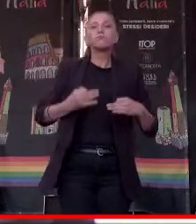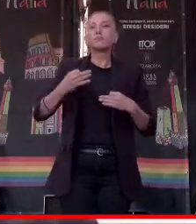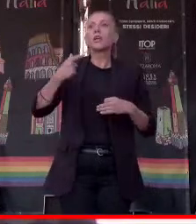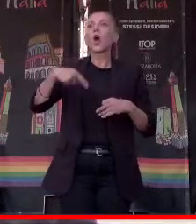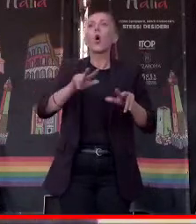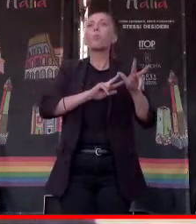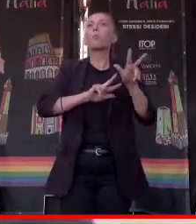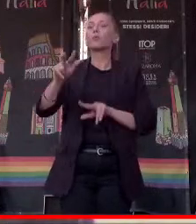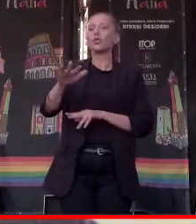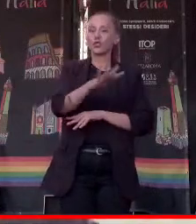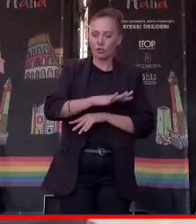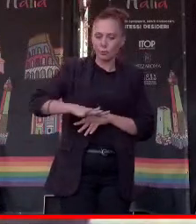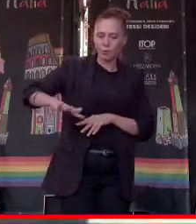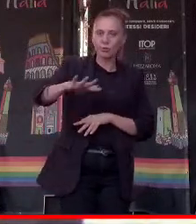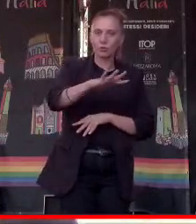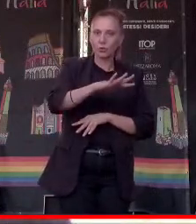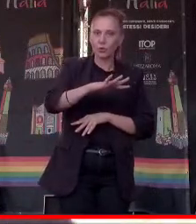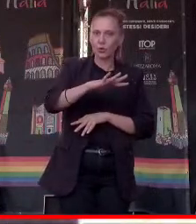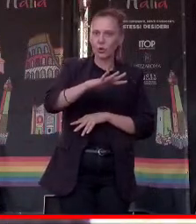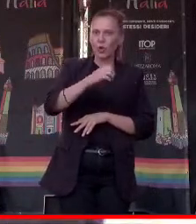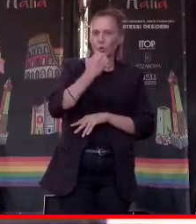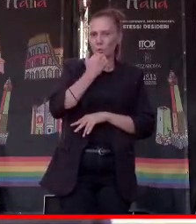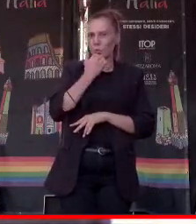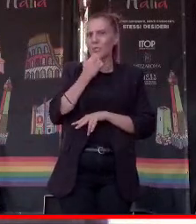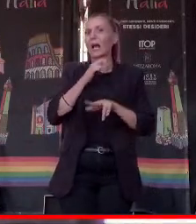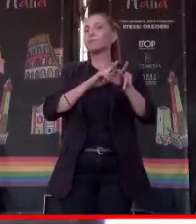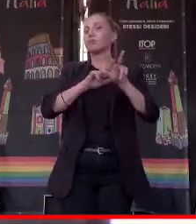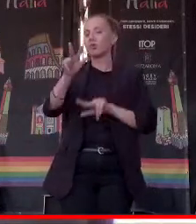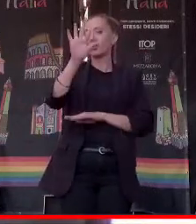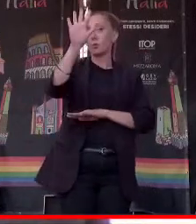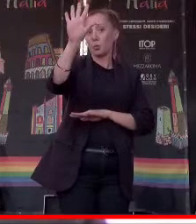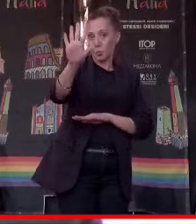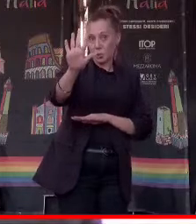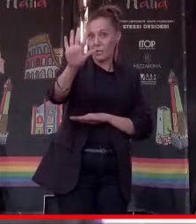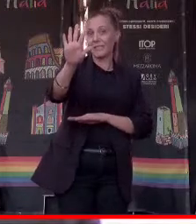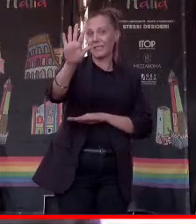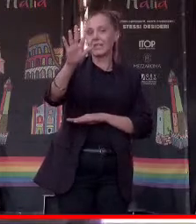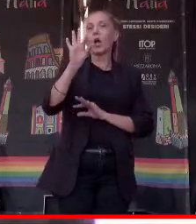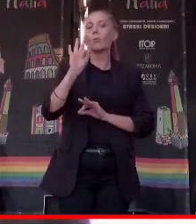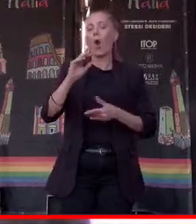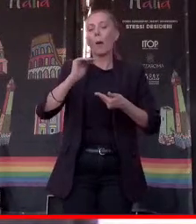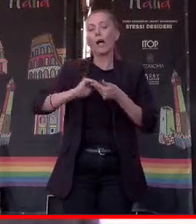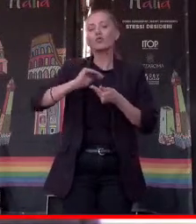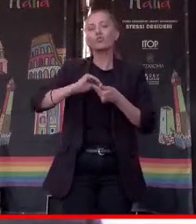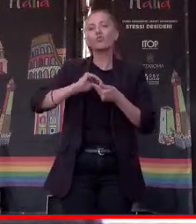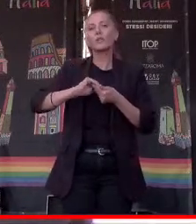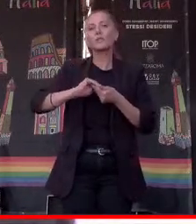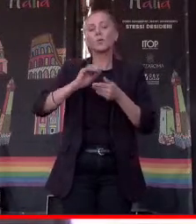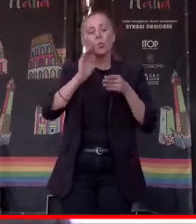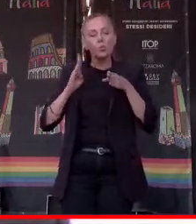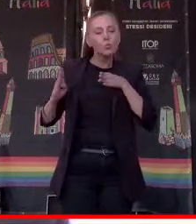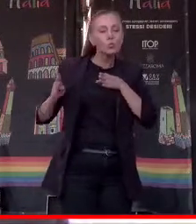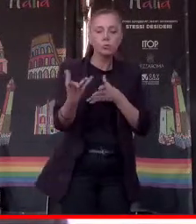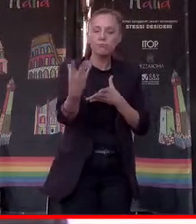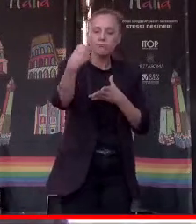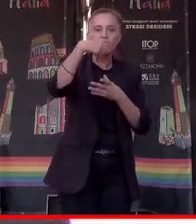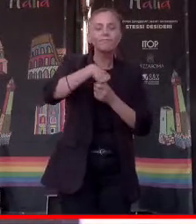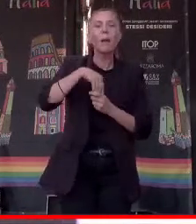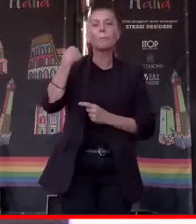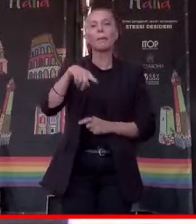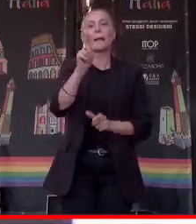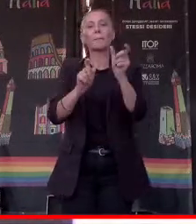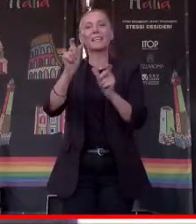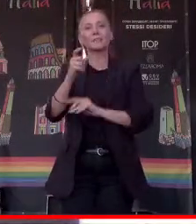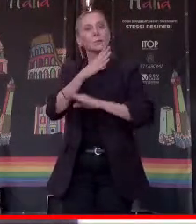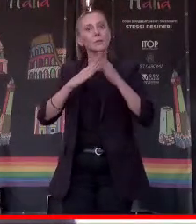questo municipio, del nostro municipio, il quinto, scusa, un'associazione che si occupa di inclusione proprio per persone disabili. Quindi questo